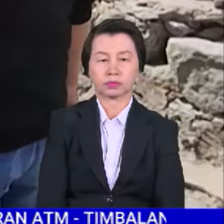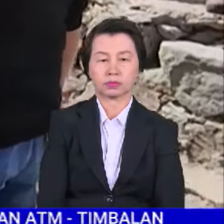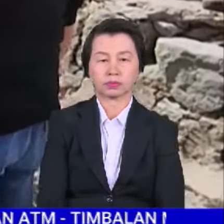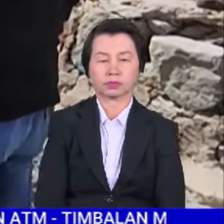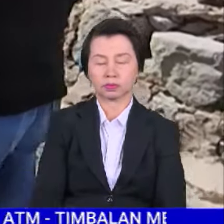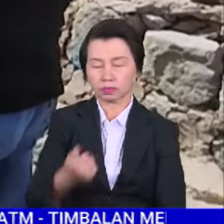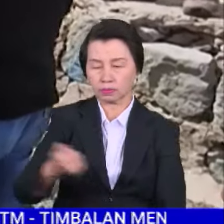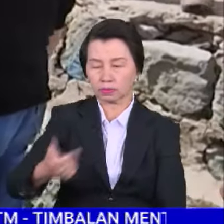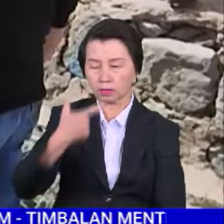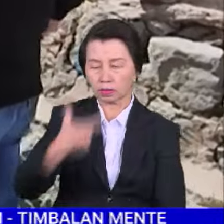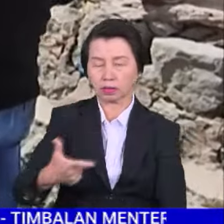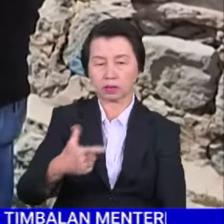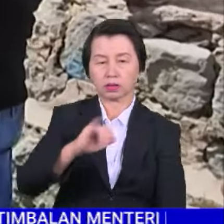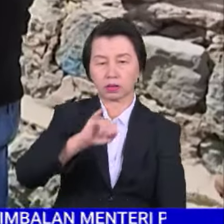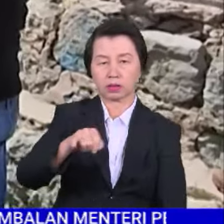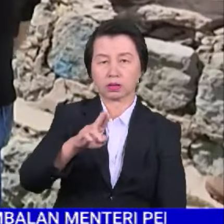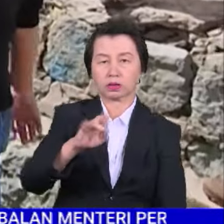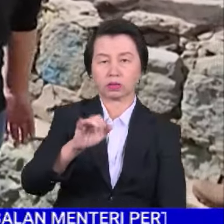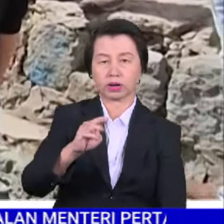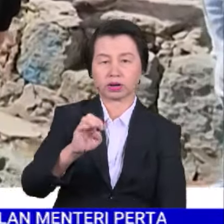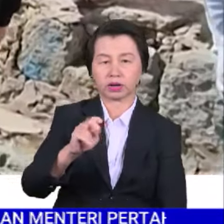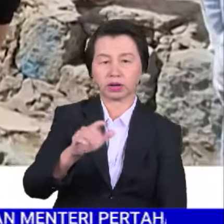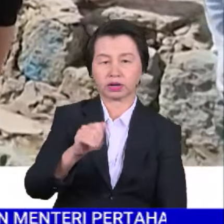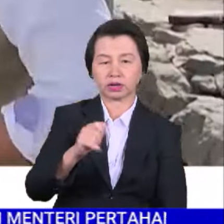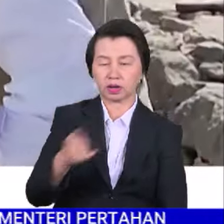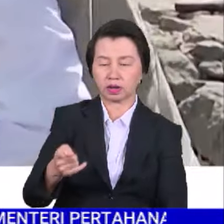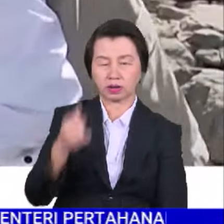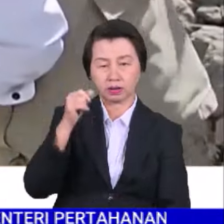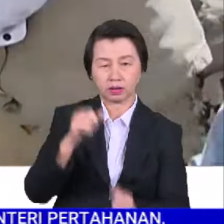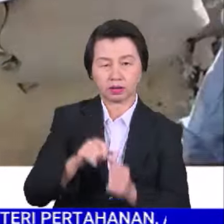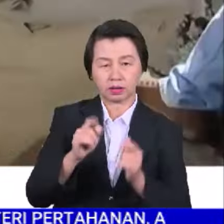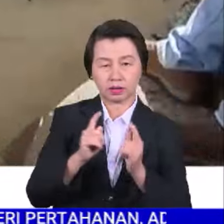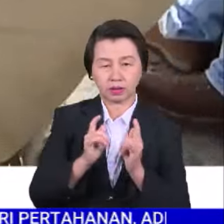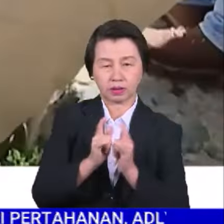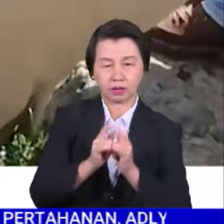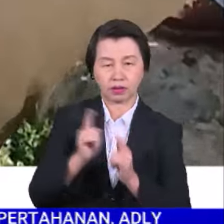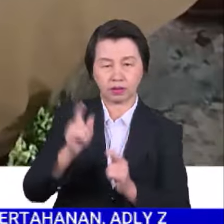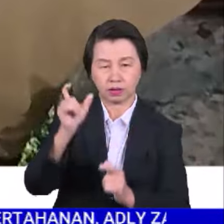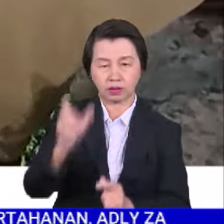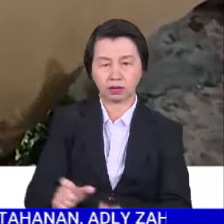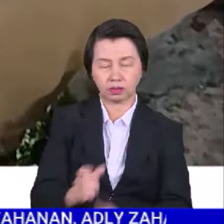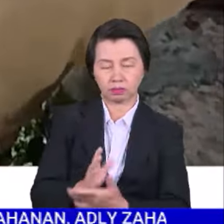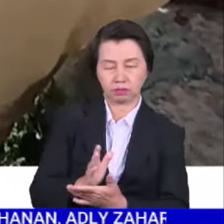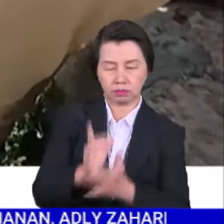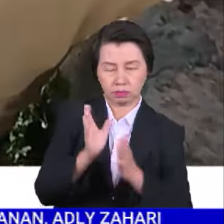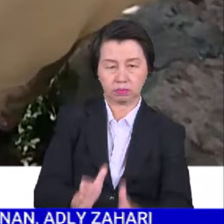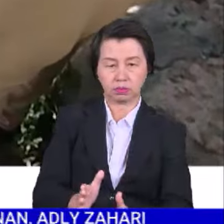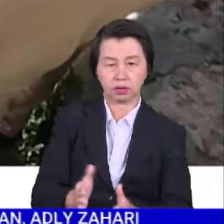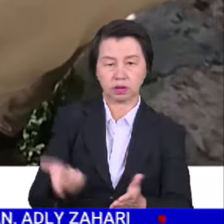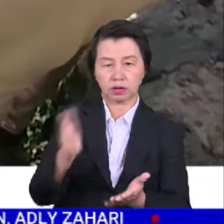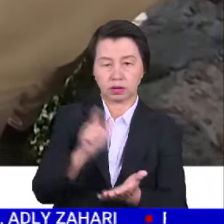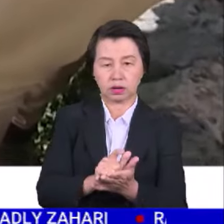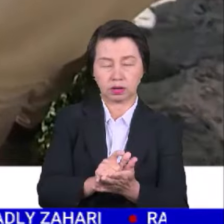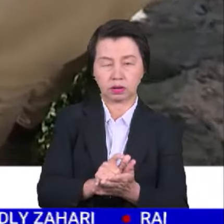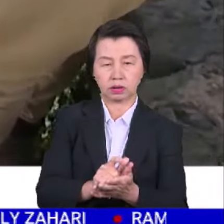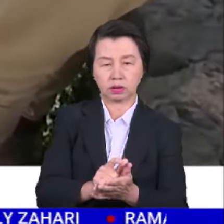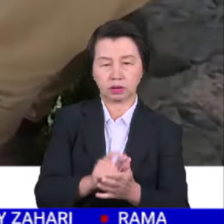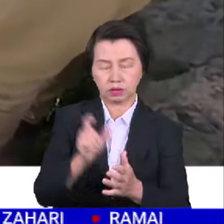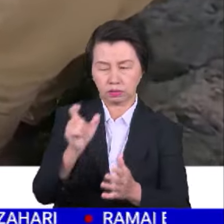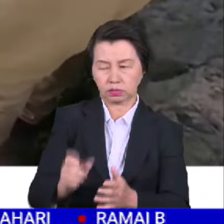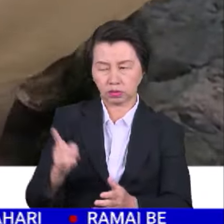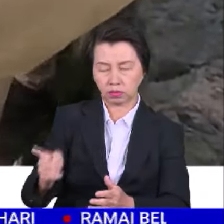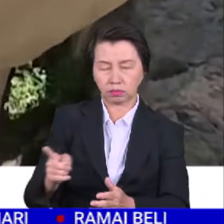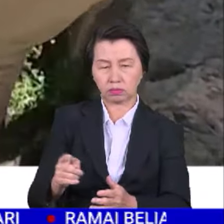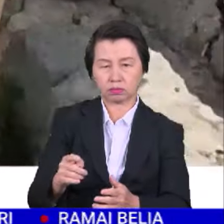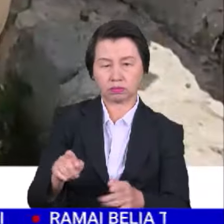Artifak berkenaan diberi nama Juanita dan ia dianggap sebagai teman wanita kepada seorang suspek. Menurut laporan media tempatan, suspek menjelaskan